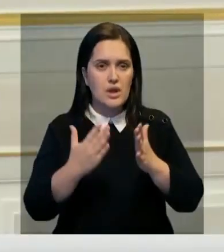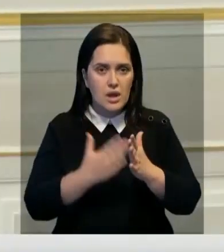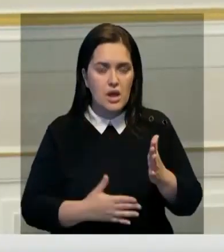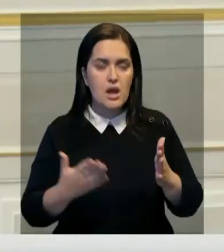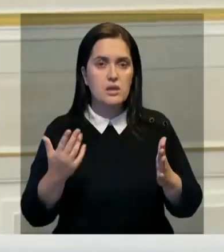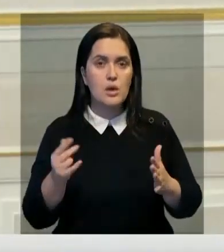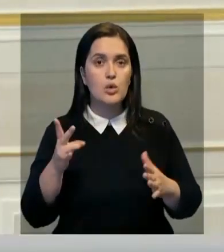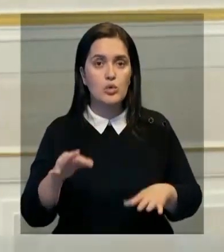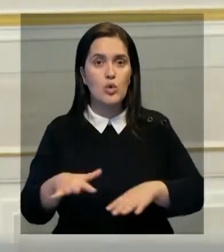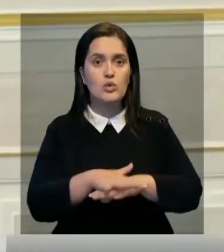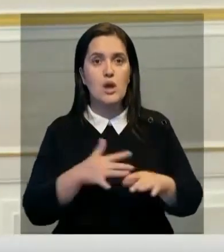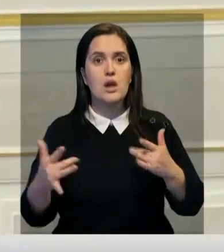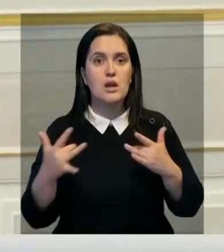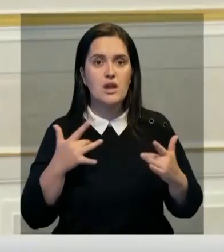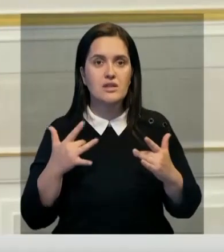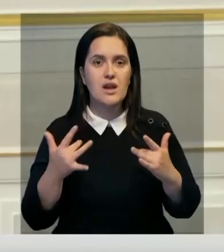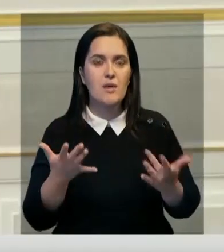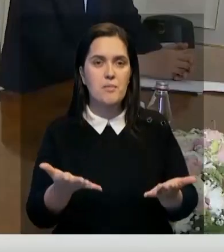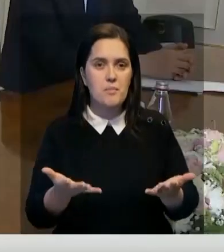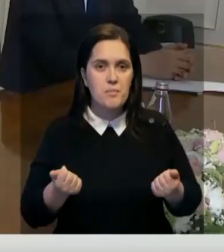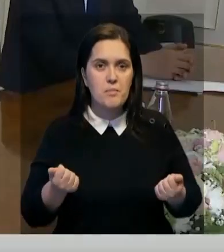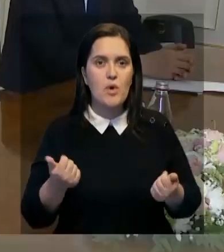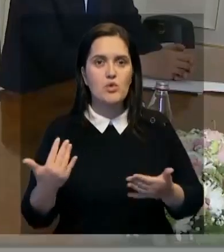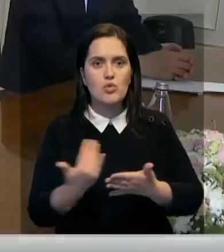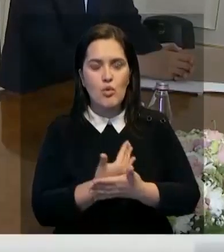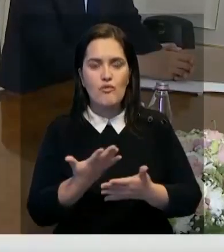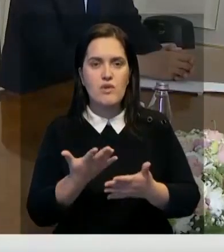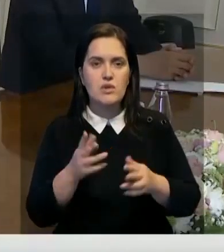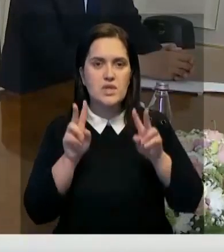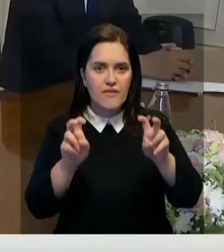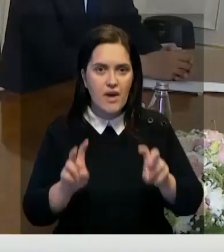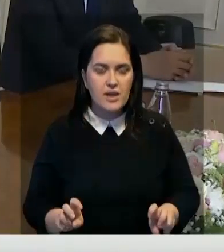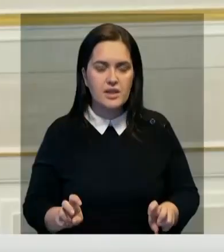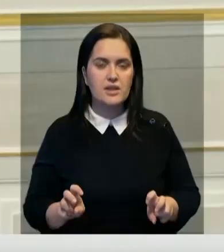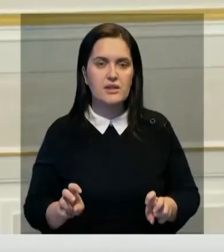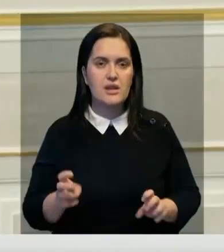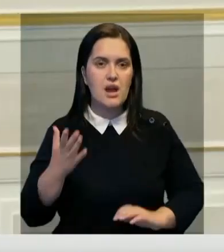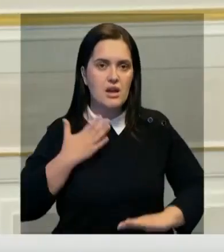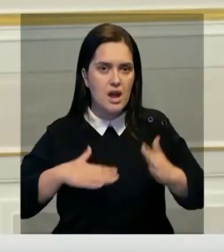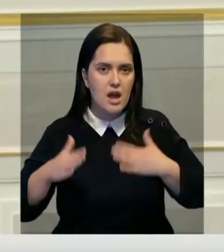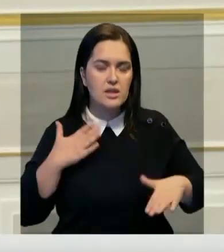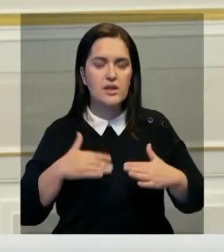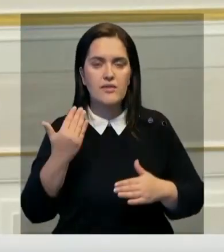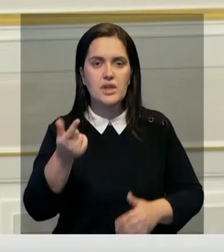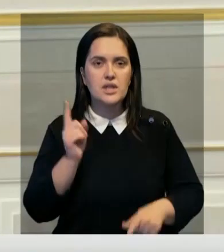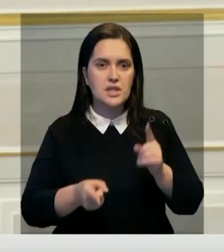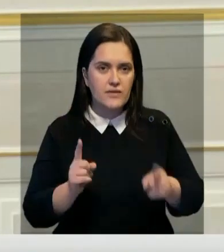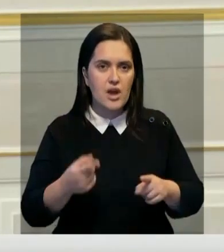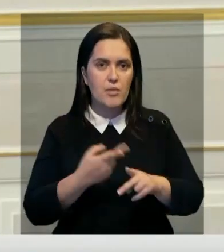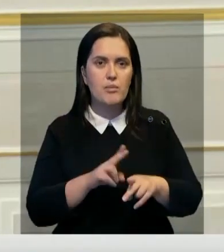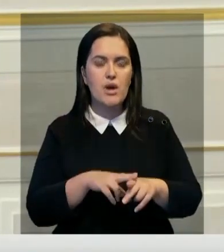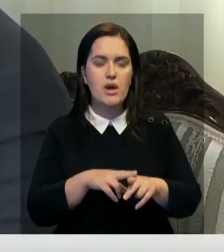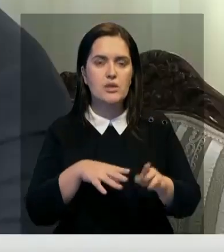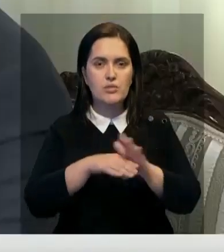но народные артисты в добром здравии получают все новые звания, поэтому это не может не радовать. Вы действительно являетесь частью не